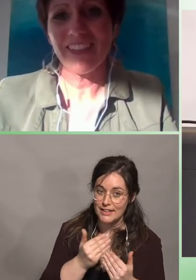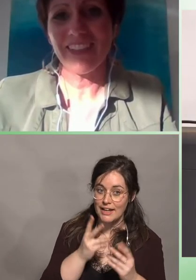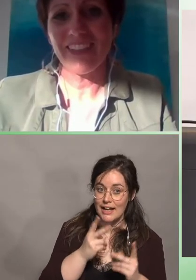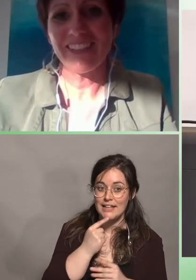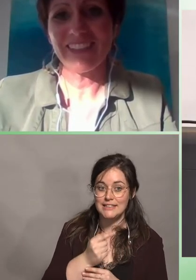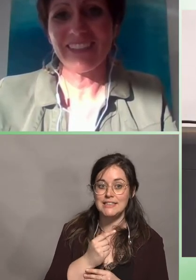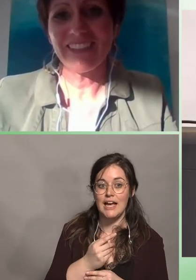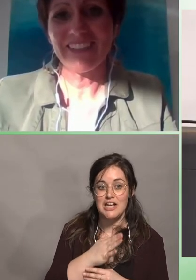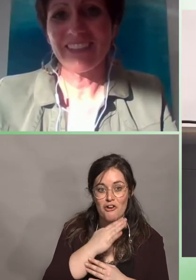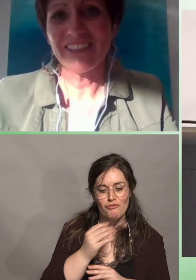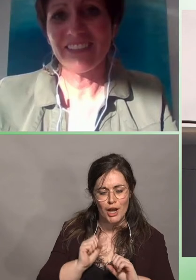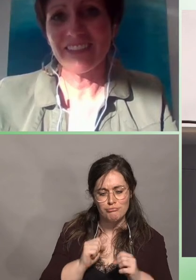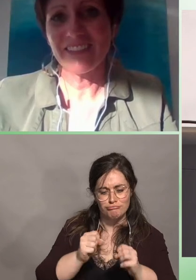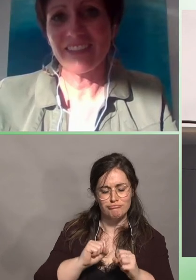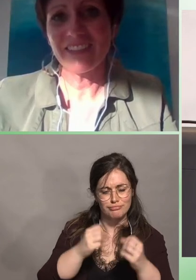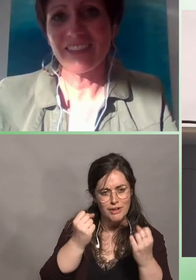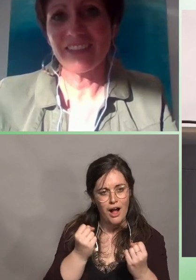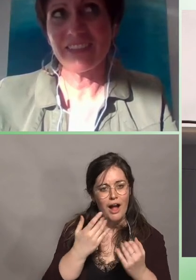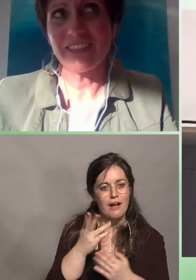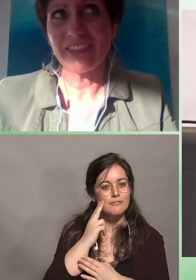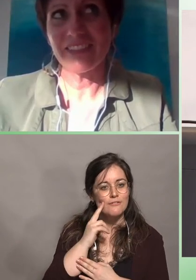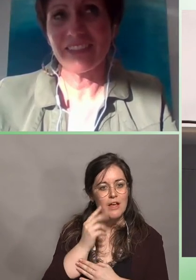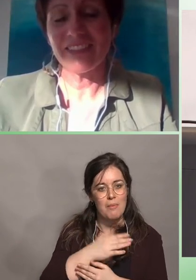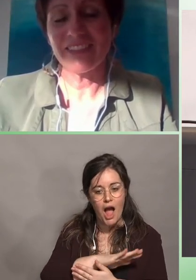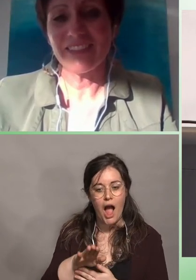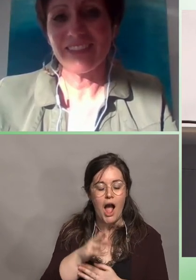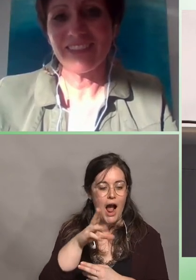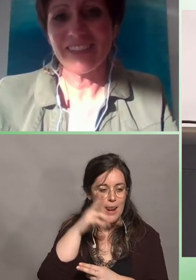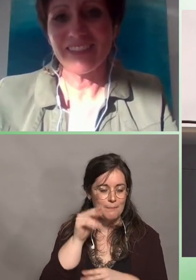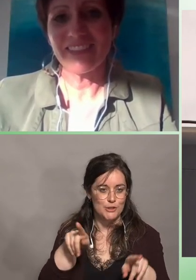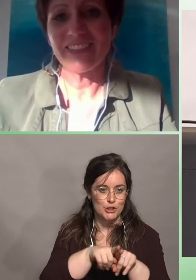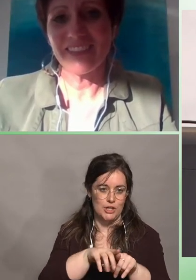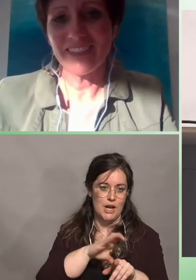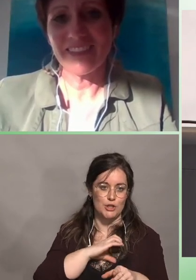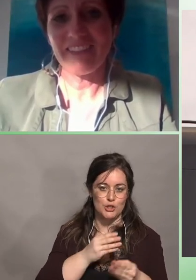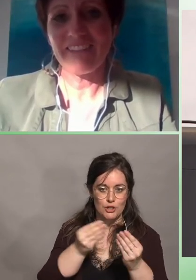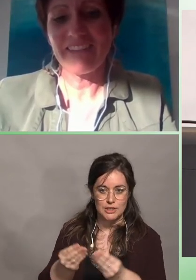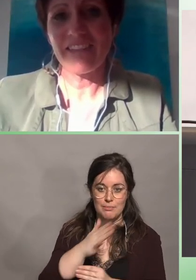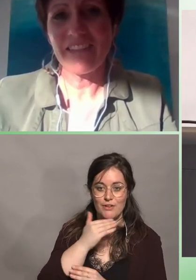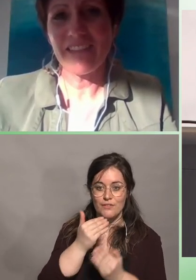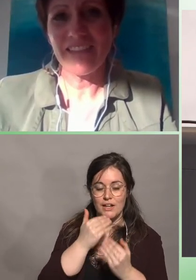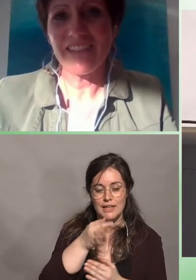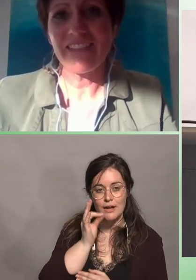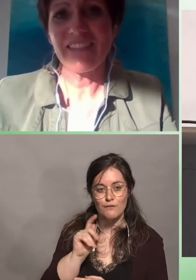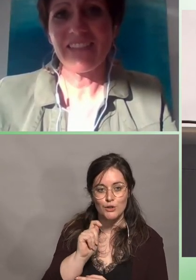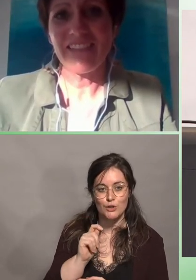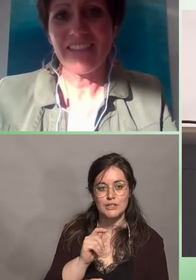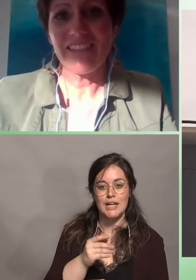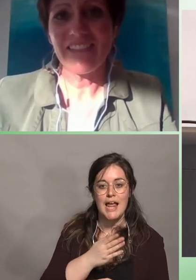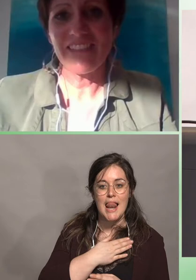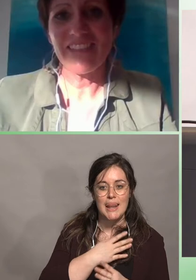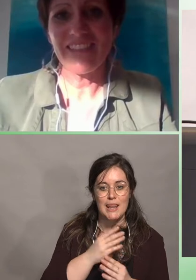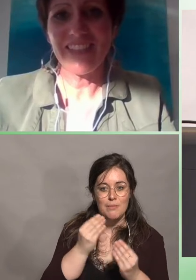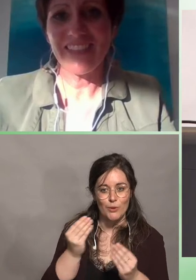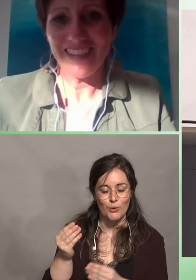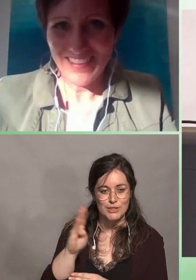für große Innovationskraft, wenn ein Unternehmen allen Menschen gleiche Chancen einräumt. Vielen Dank, Gerlinde Tröstl, und ganz liebe Grüße nach